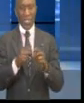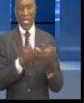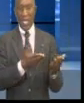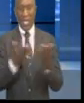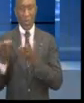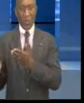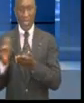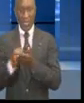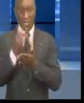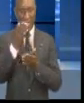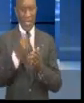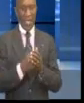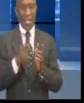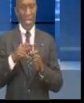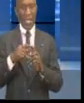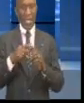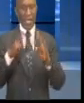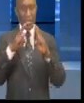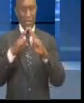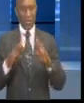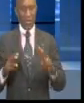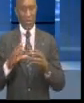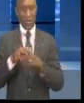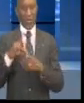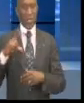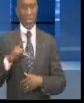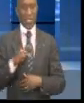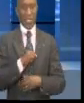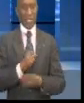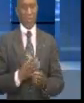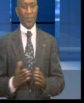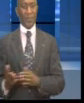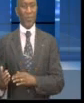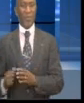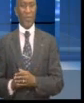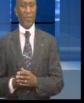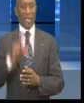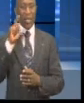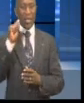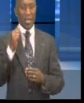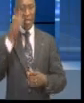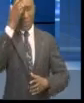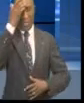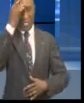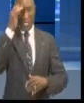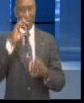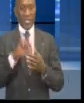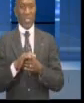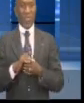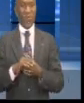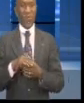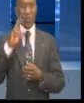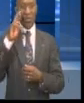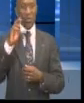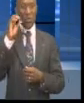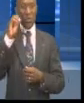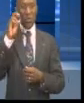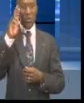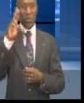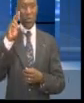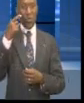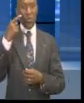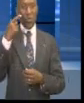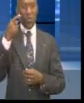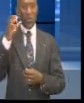La campagne de lutte contre la rougeole est à son 3e jour ce jeudi dans la ville de Lubumbashi. Elle concerne les enfants âgés de 6